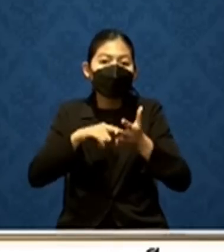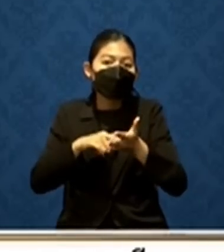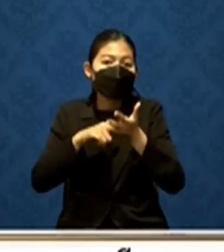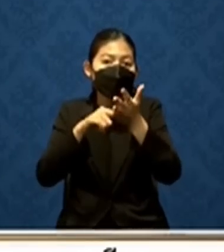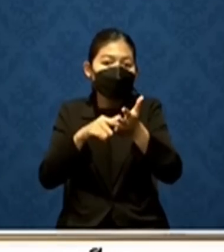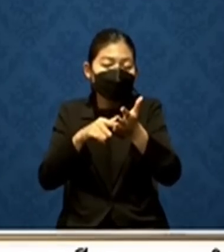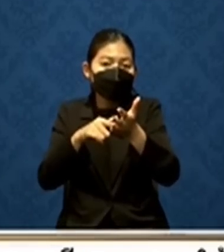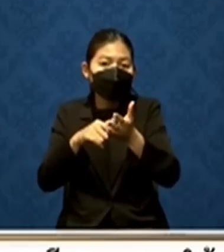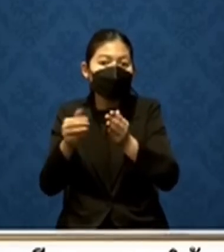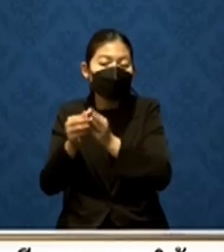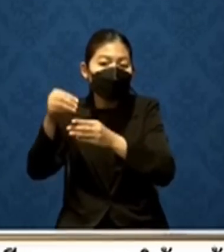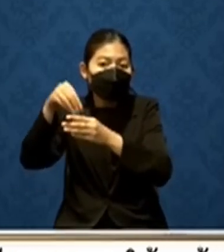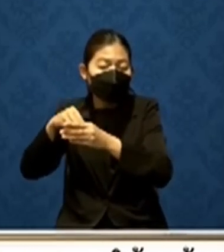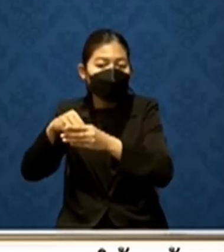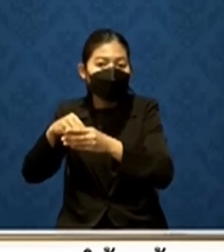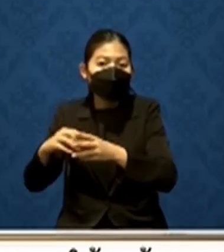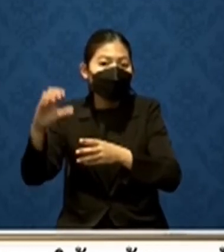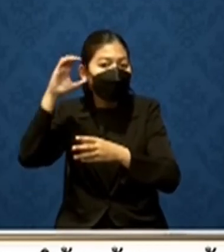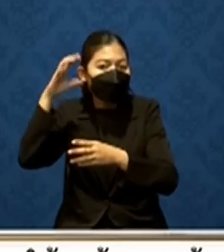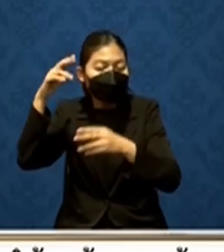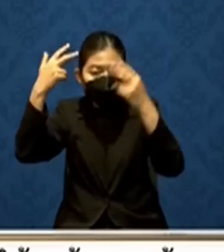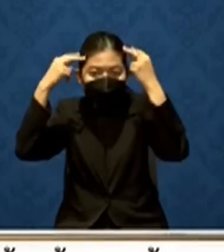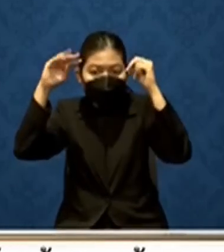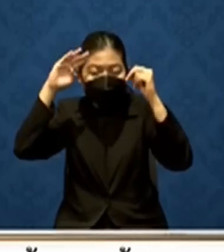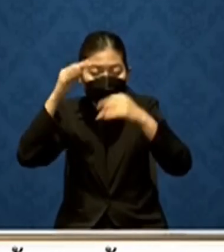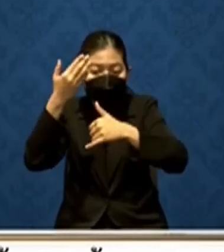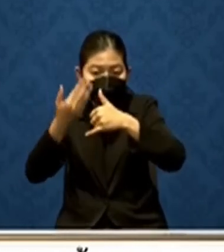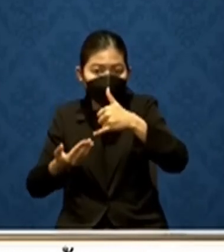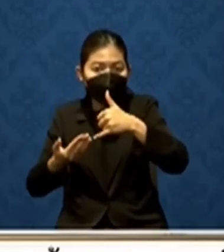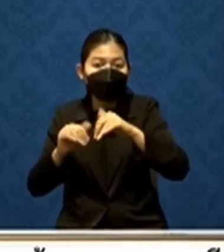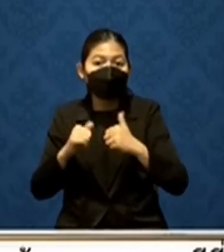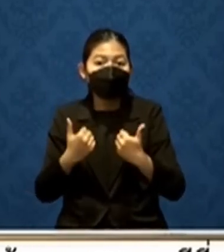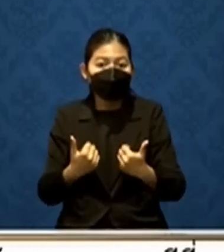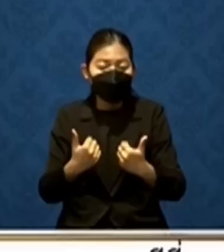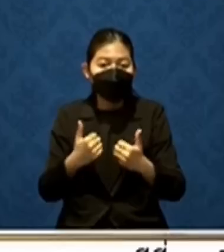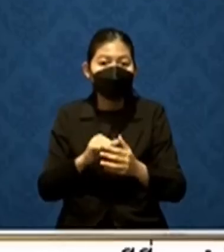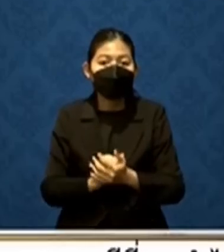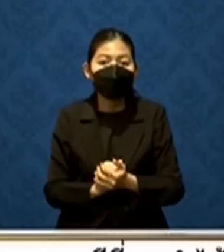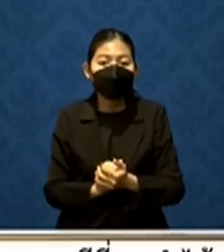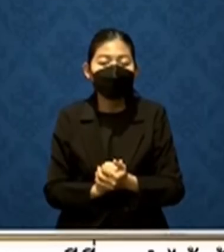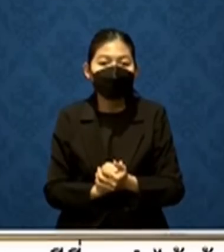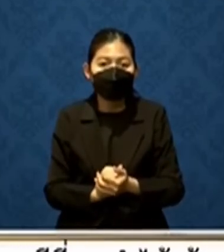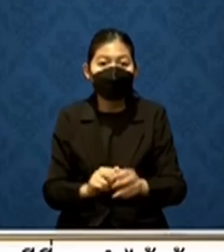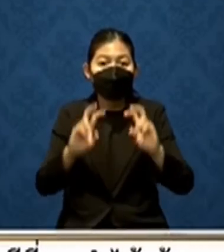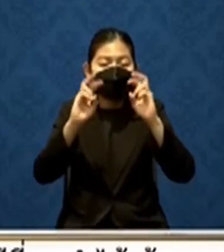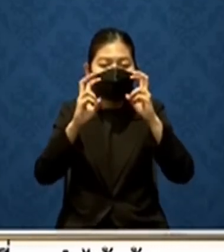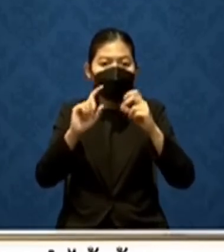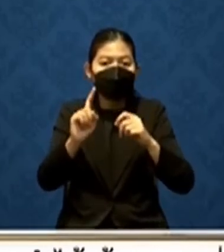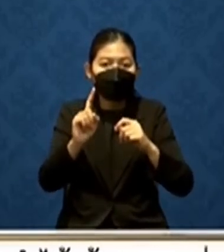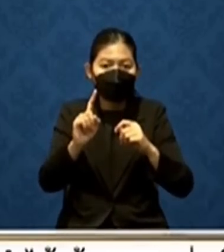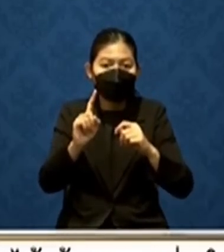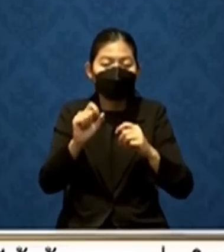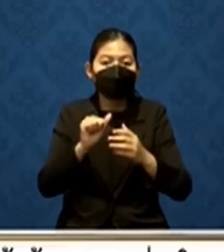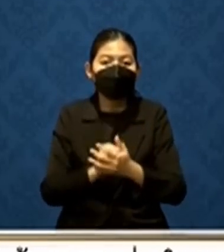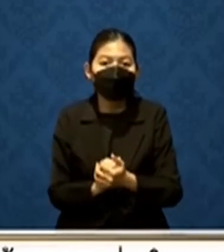ไม่ไว้วางใจในครั้งนี้เป็นญัตติที่ไม่ไว้วาง